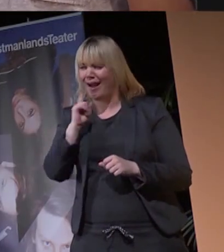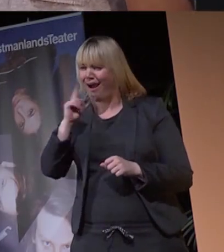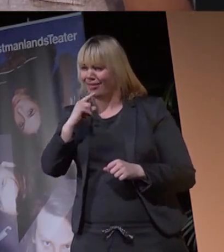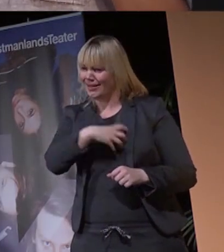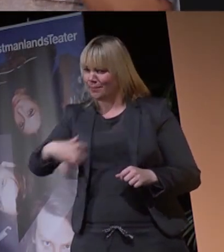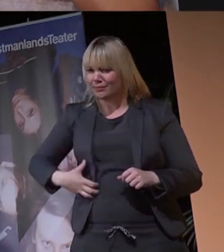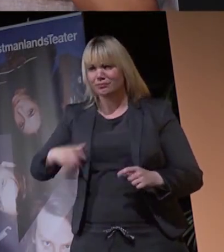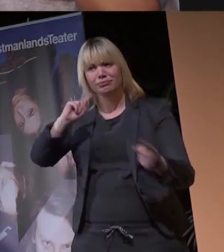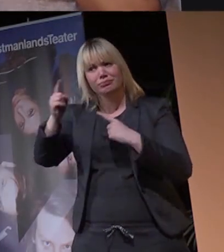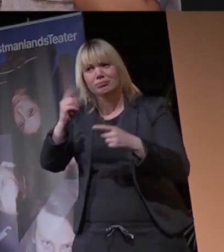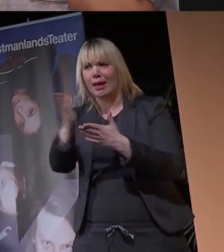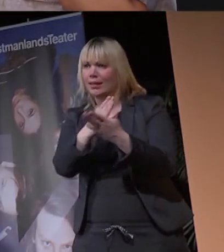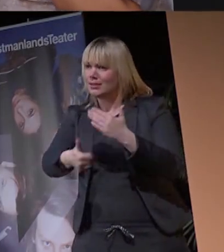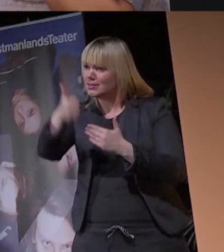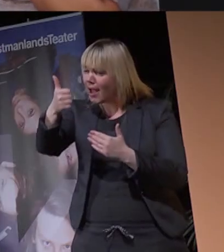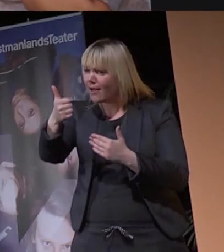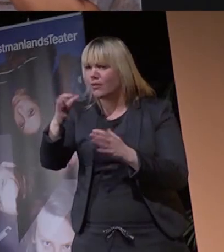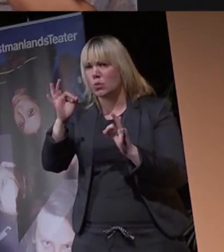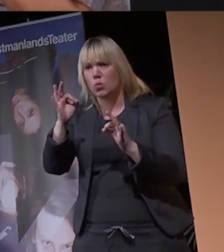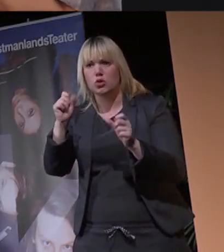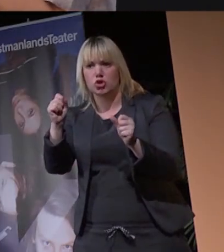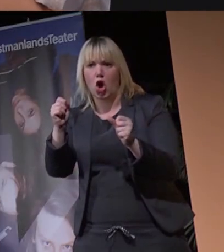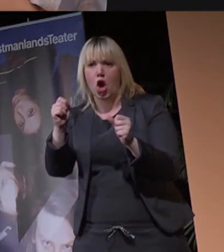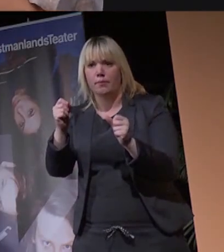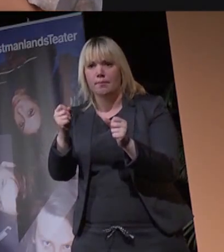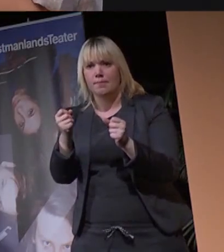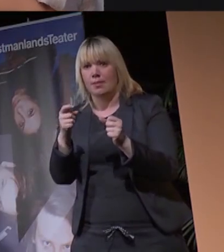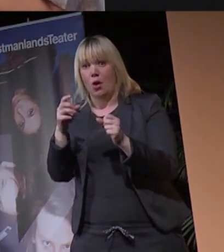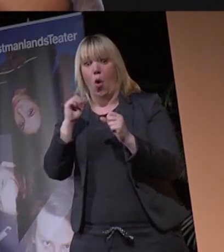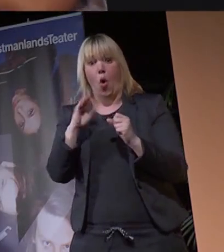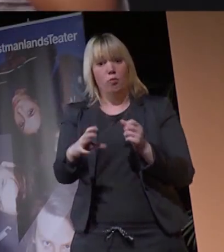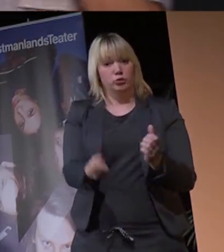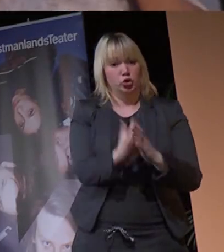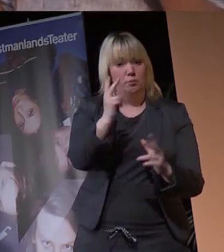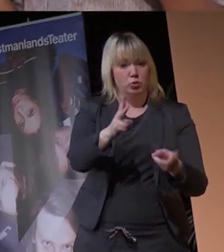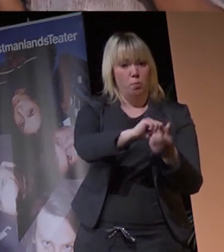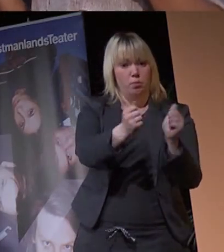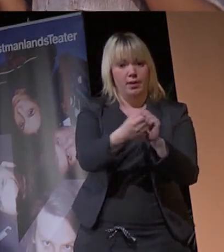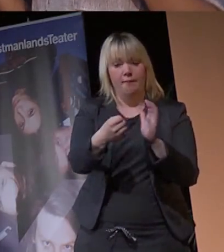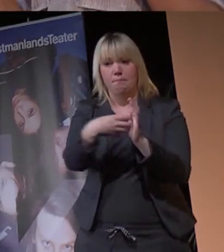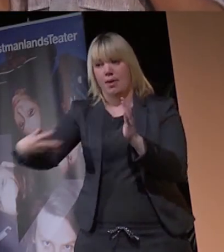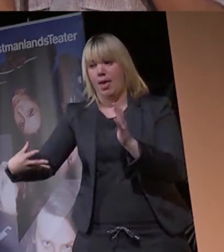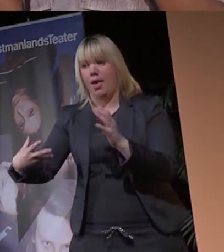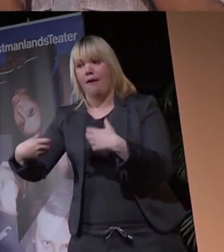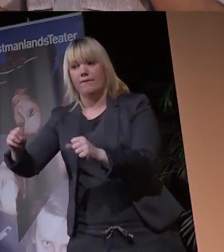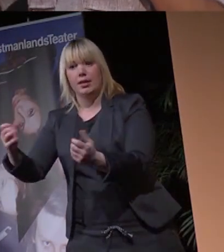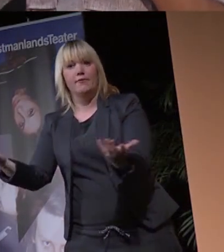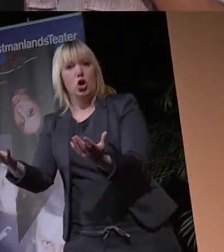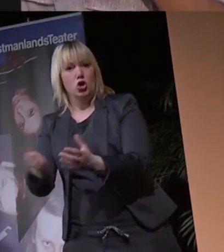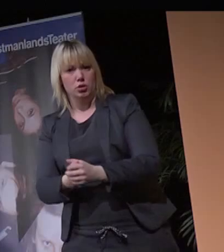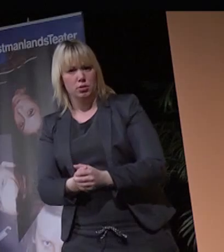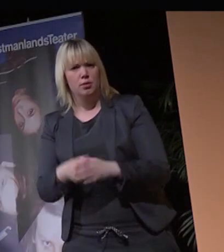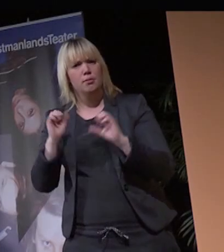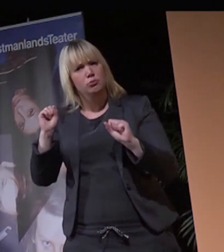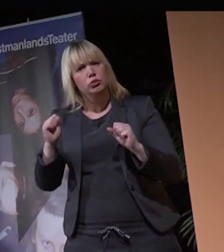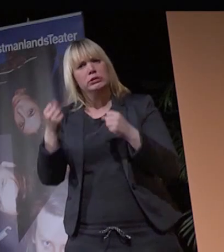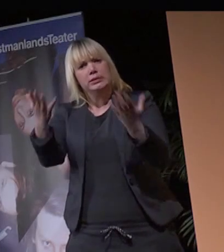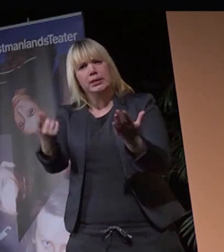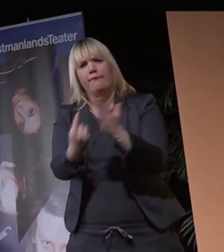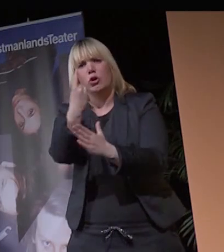våra enhetschefer och hur vi kanaliserar. Vad blir effekten av den politik vi skapar? Att vi också håller oss ifrån. Mm. Att vi skapar förutsättningar